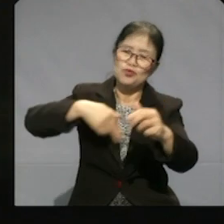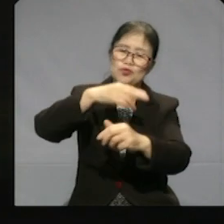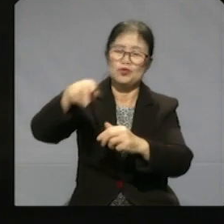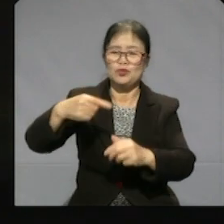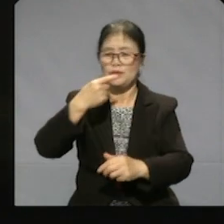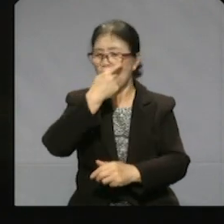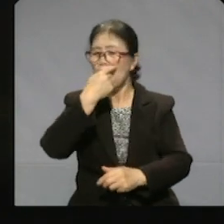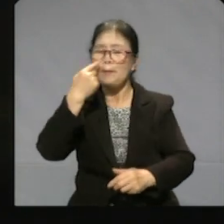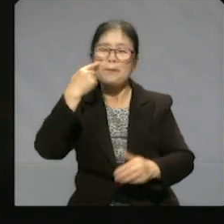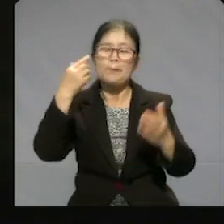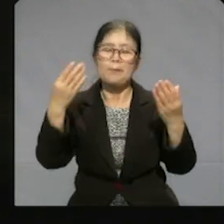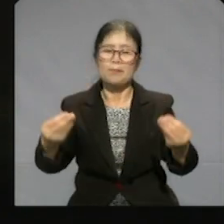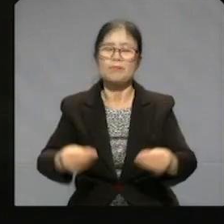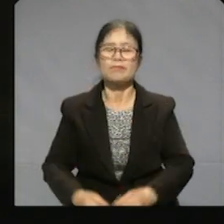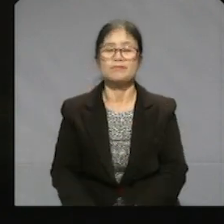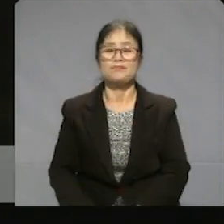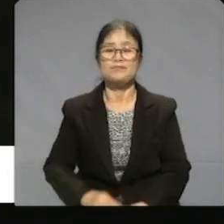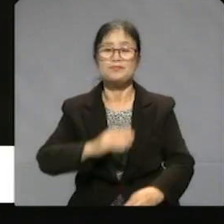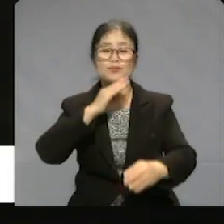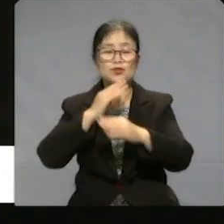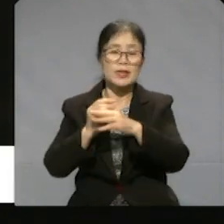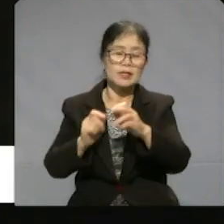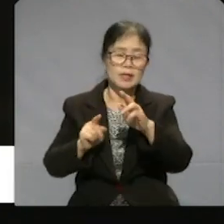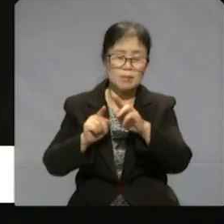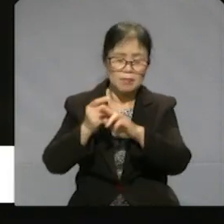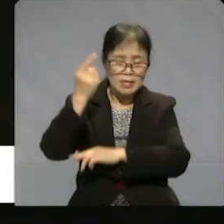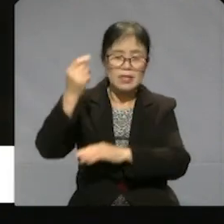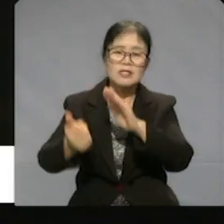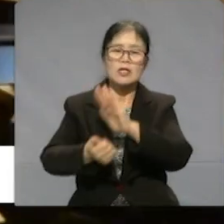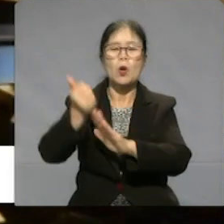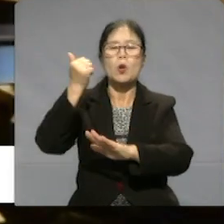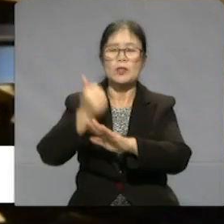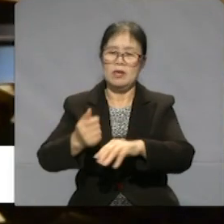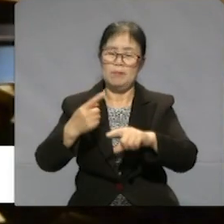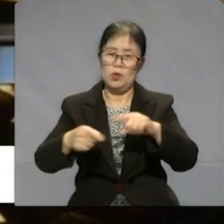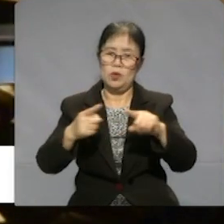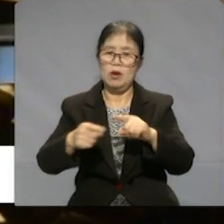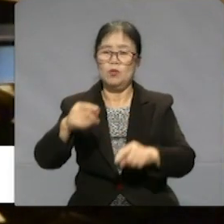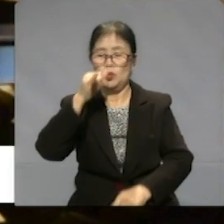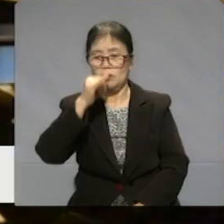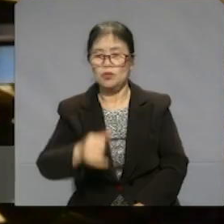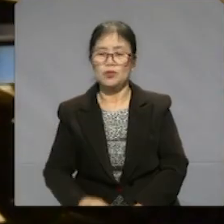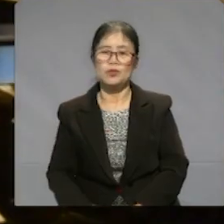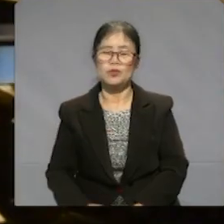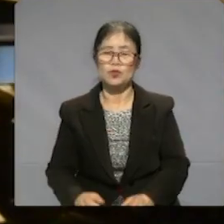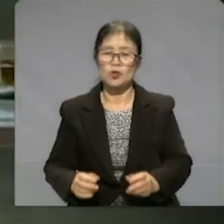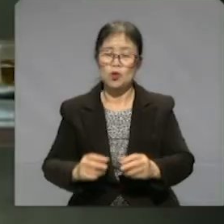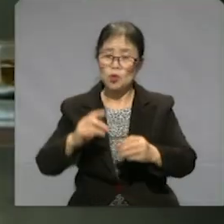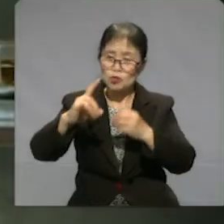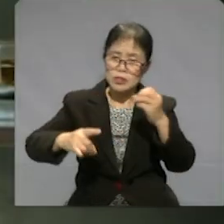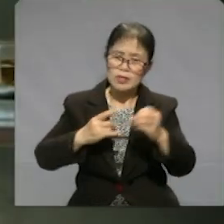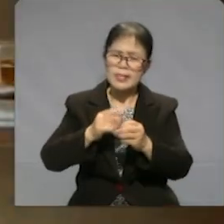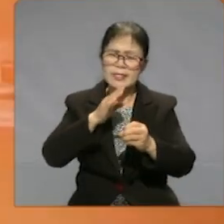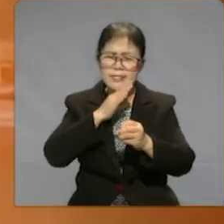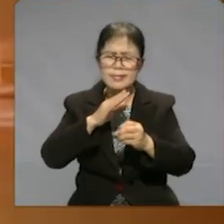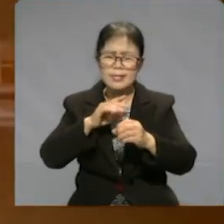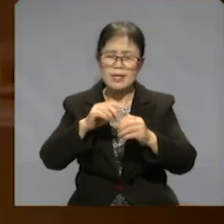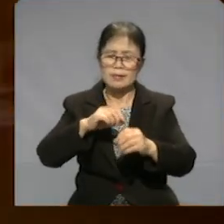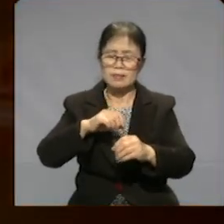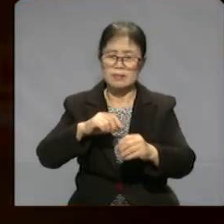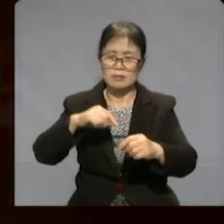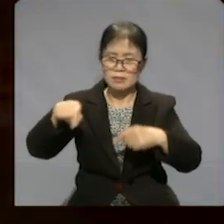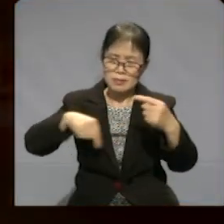확인됐습니다. 북한은 발사 성공이라고 자평하고 있는 가운데 위성의 실제 정상 작동